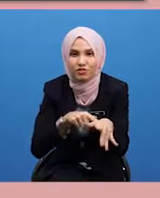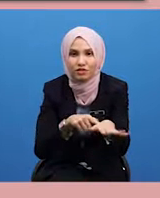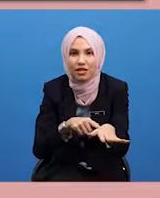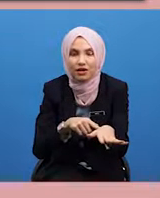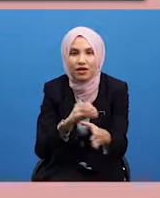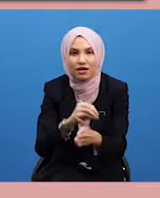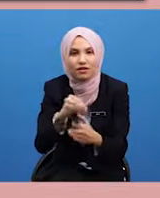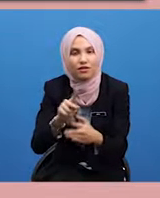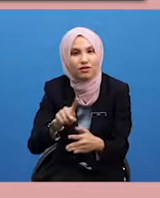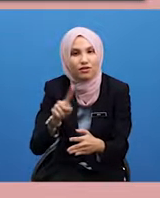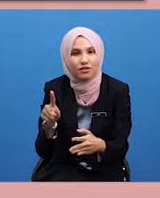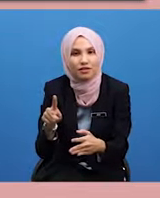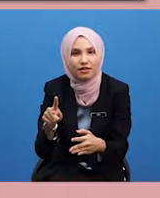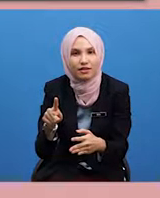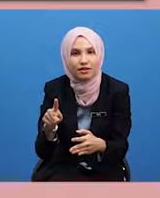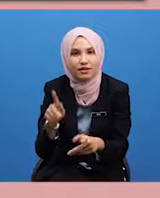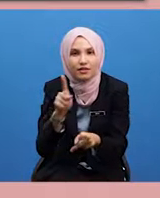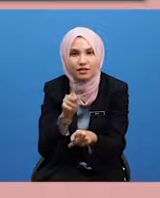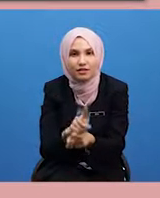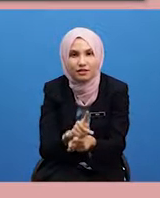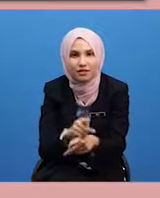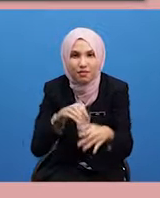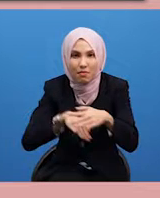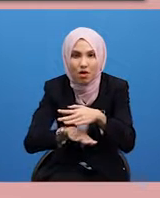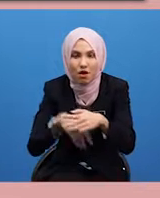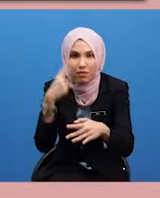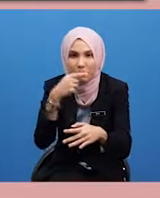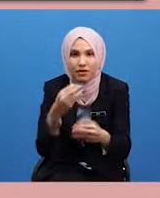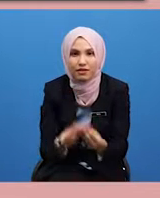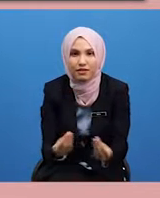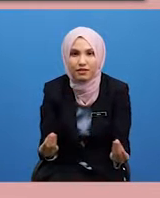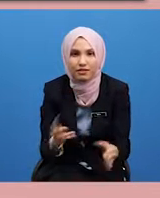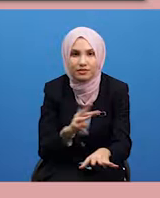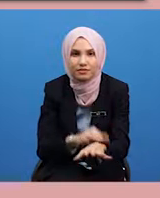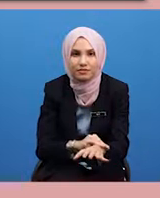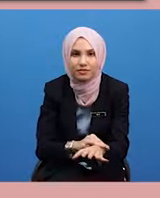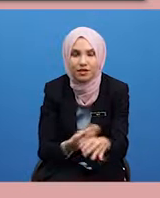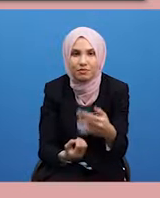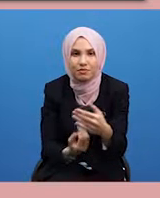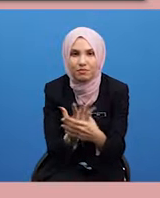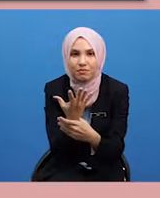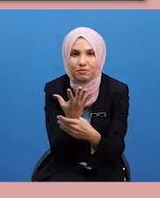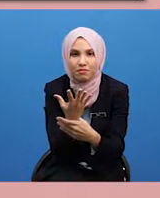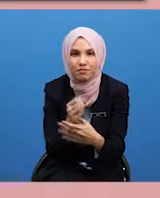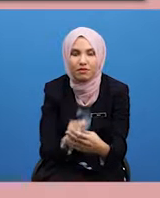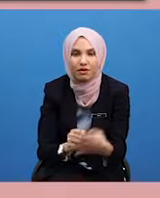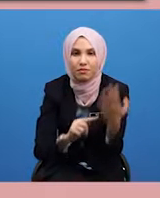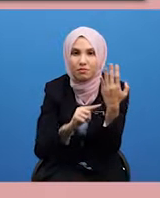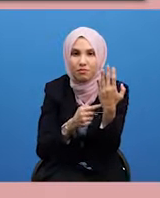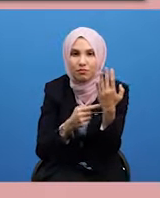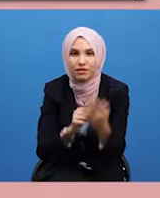atau cotyledon akan kekal di bawah permukaan tanah semasa permulaan proses